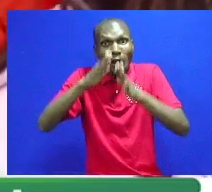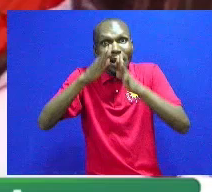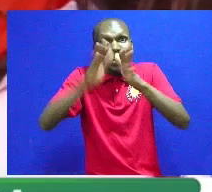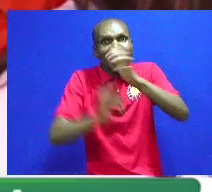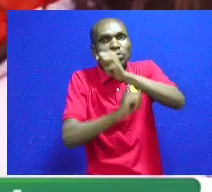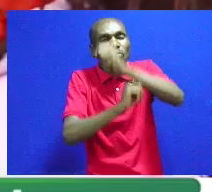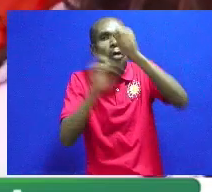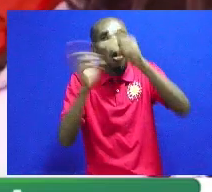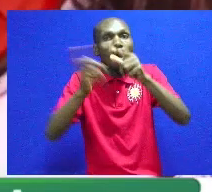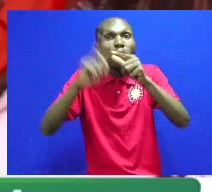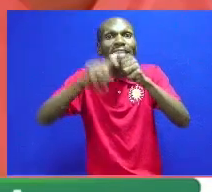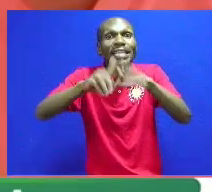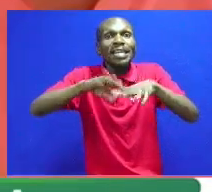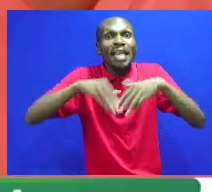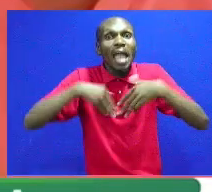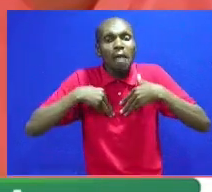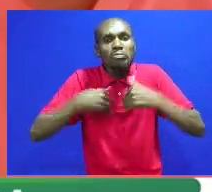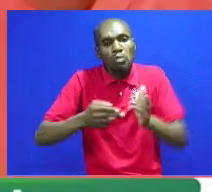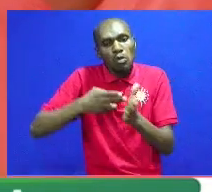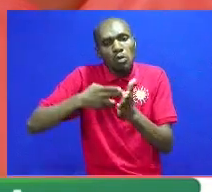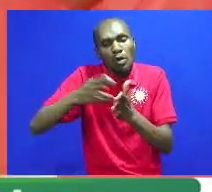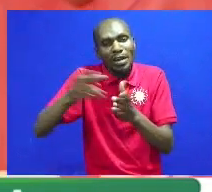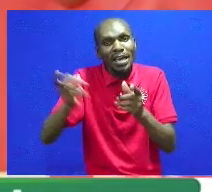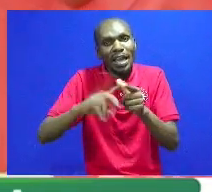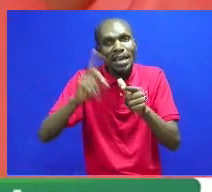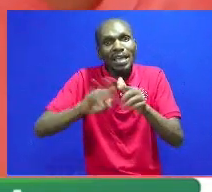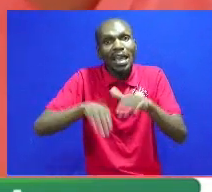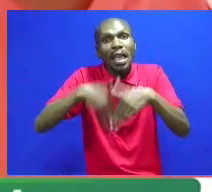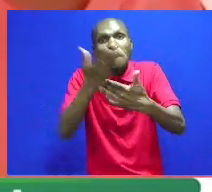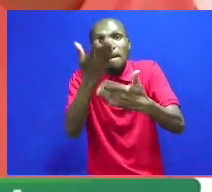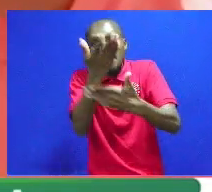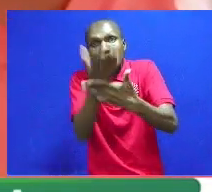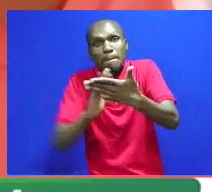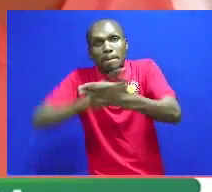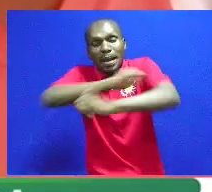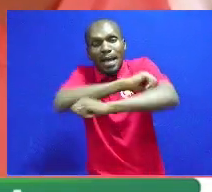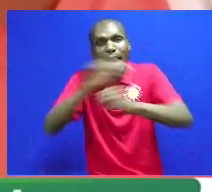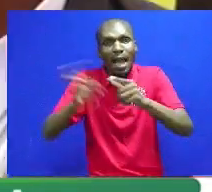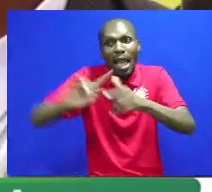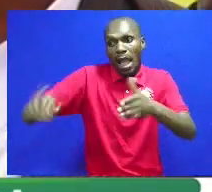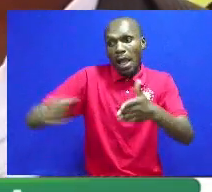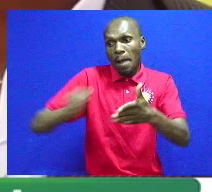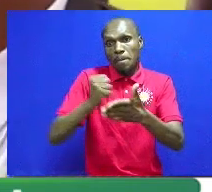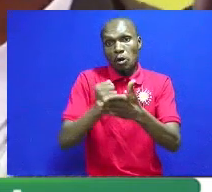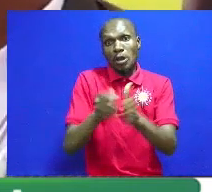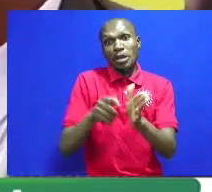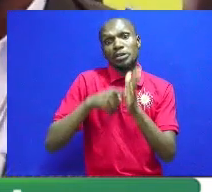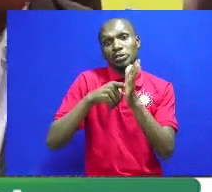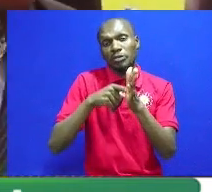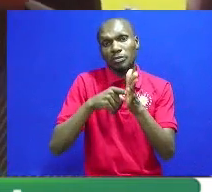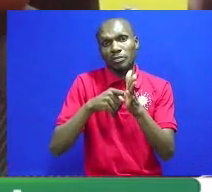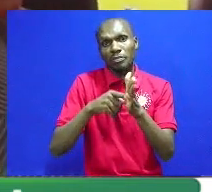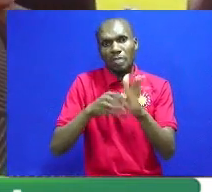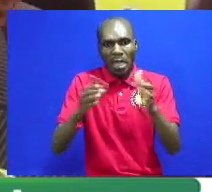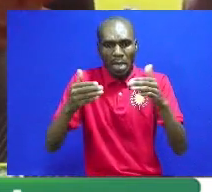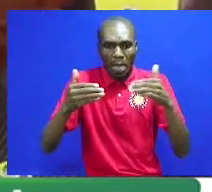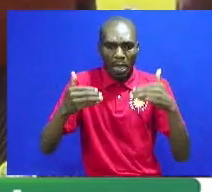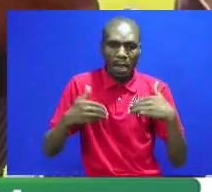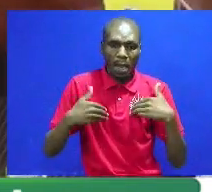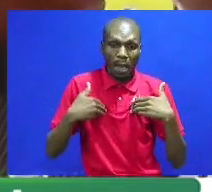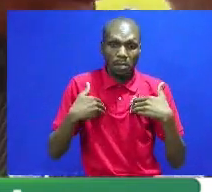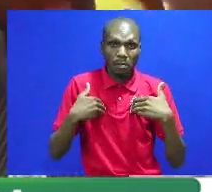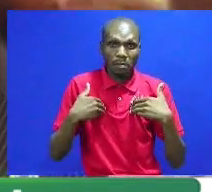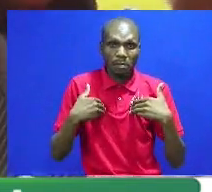na gotuara obuasio ku aso kwena na wechi basari na mabagaye meremo. Ba, batuare